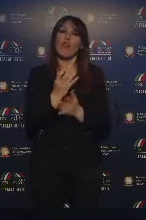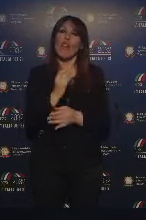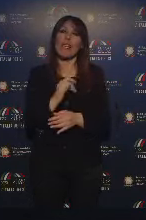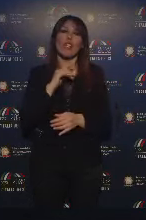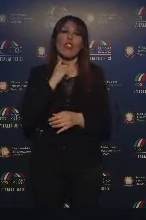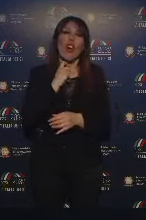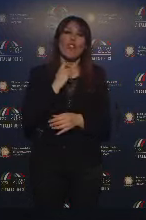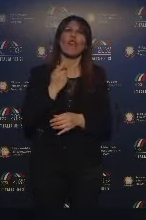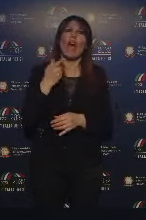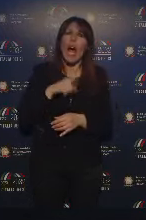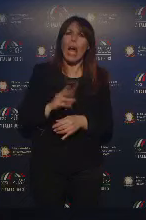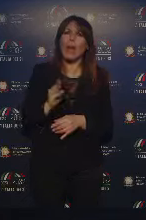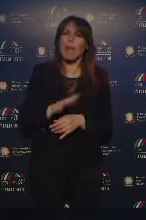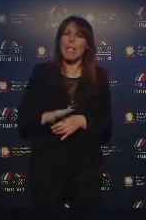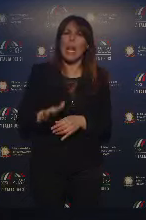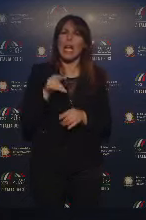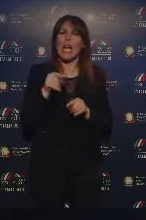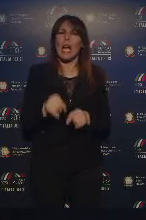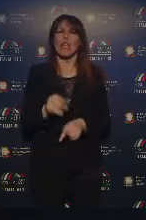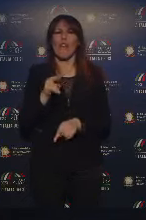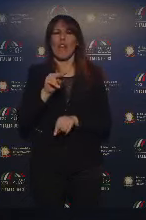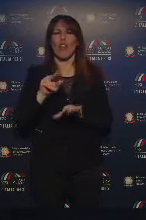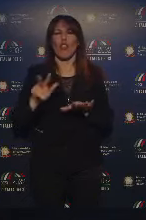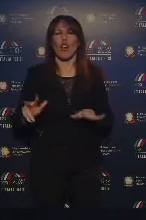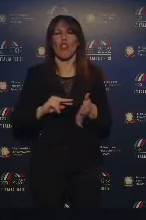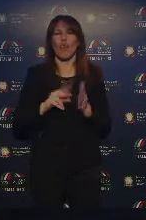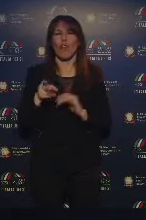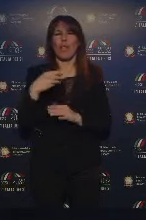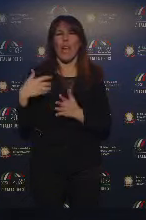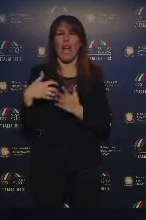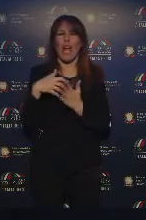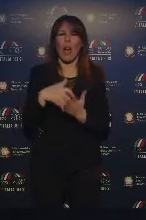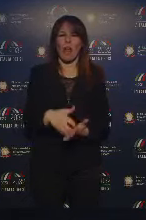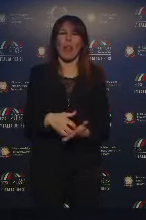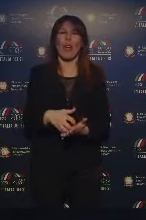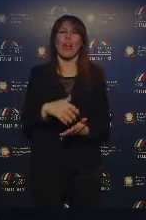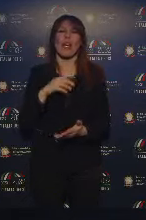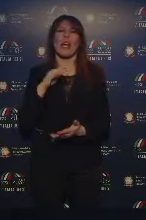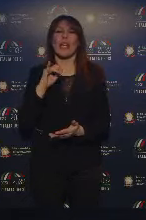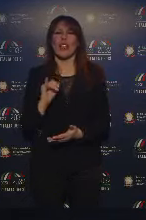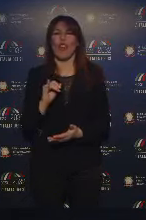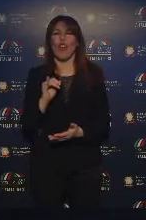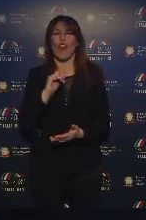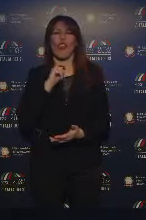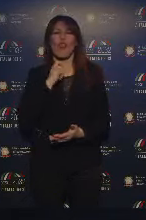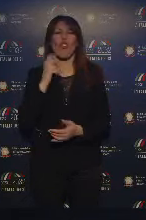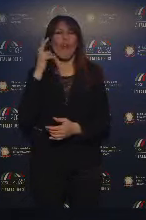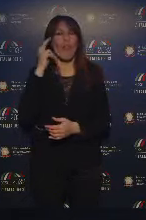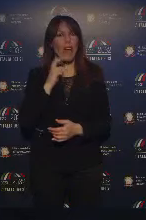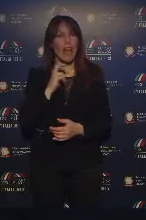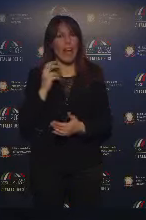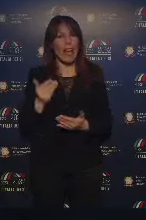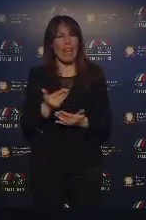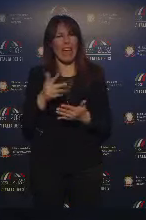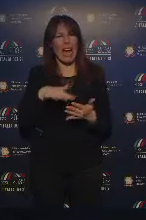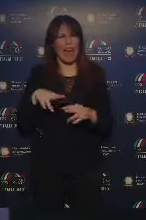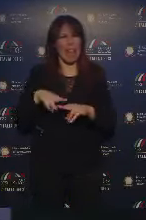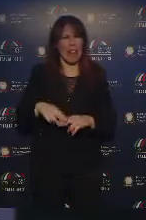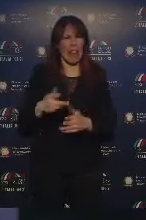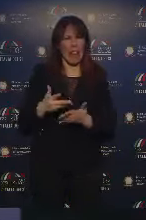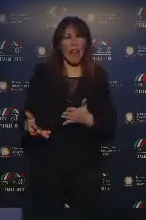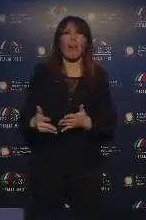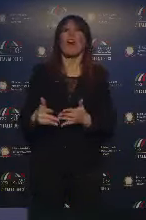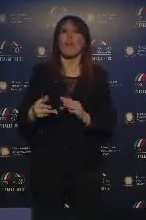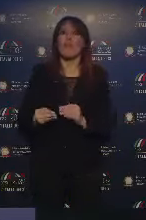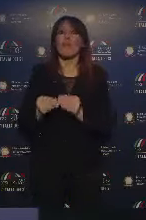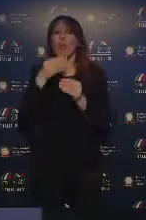Basilicata con fondi per 28 milioni di euro per nuovi implanti di idrogeno verde in aree dimesse è chiaro ed evidente che oggi ha un